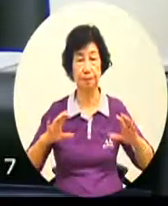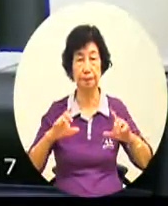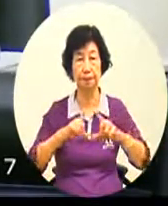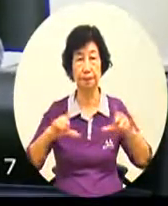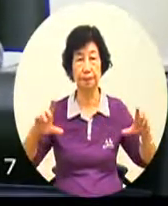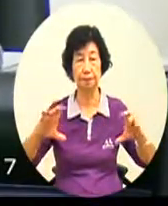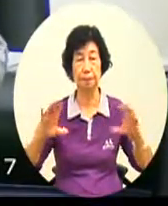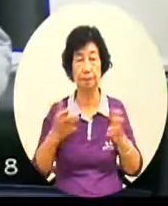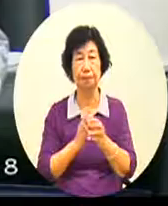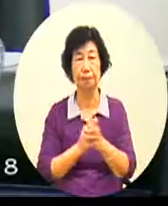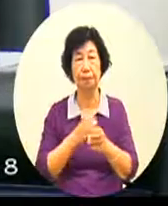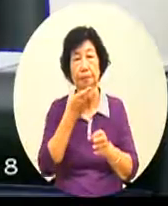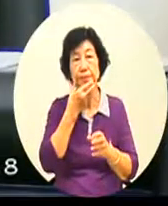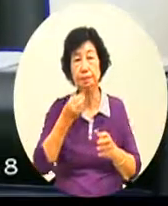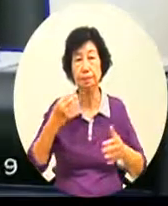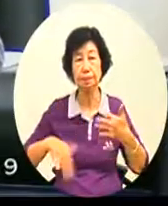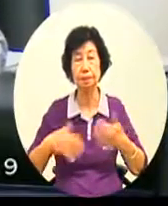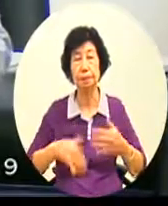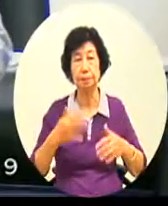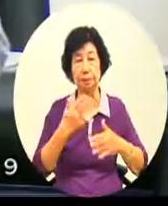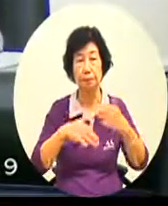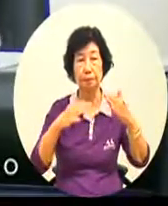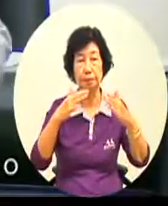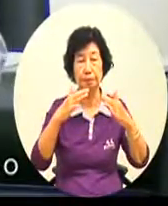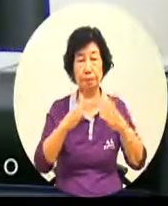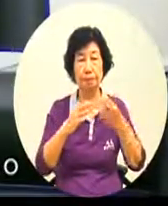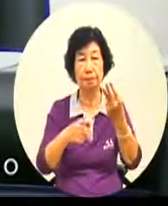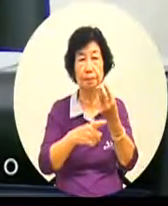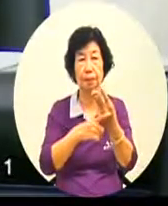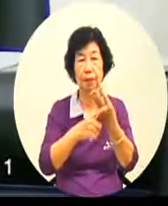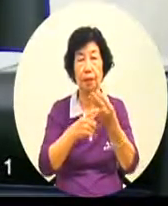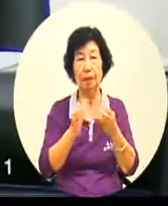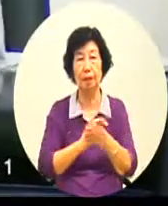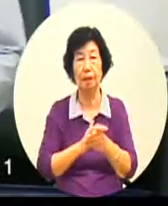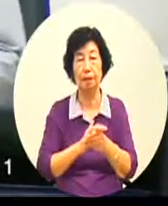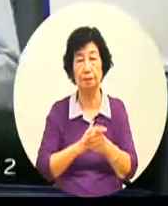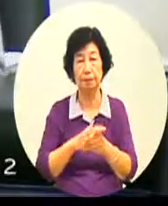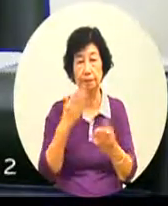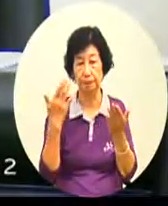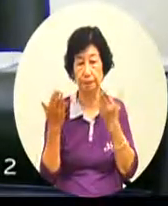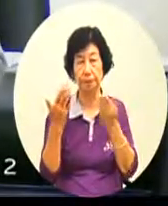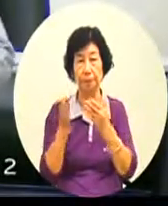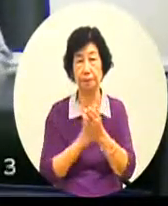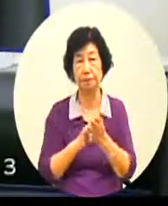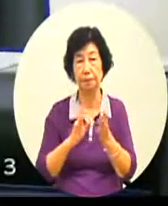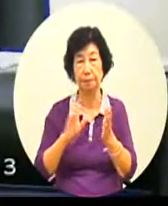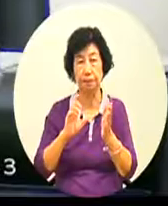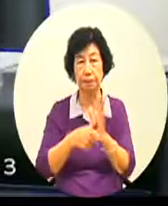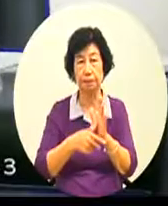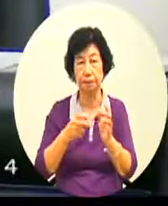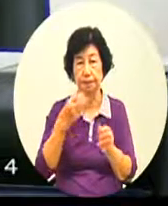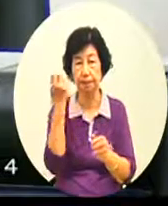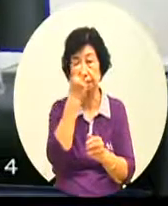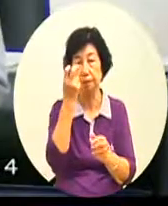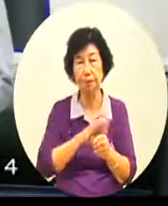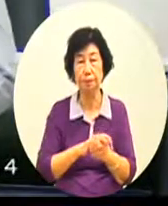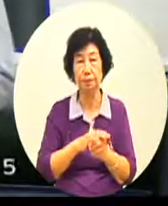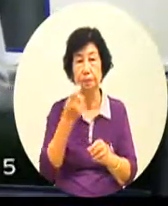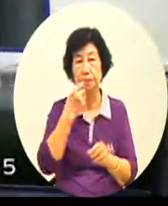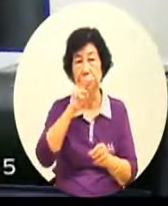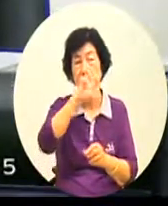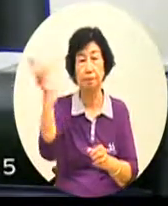堂，那在那里也了解了一些我们长照的目前在启动，然后它那里是属于日照的一